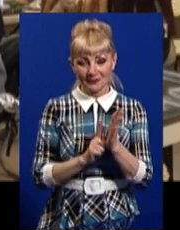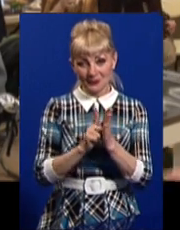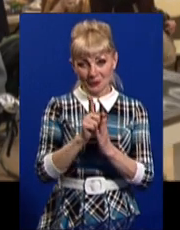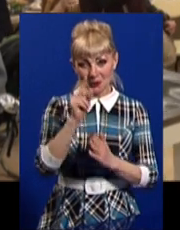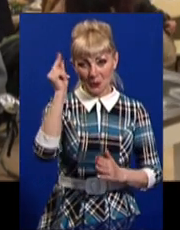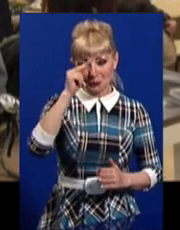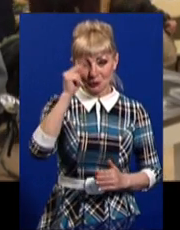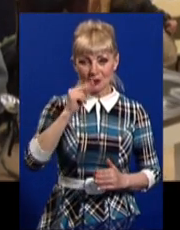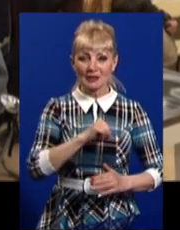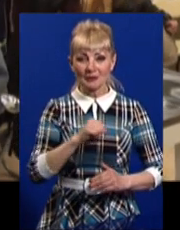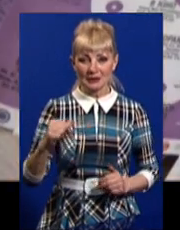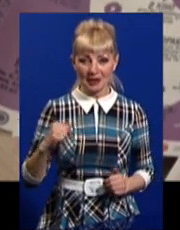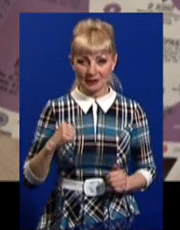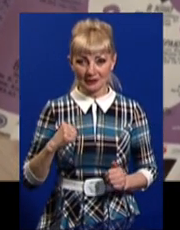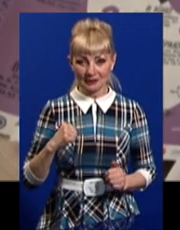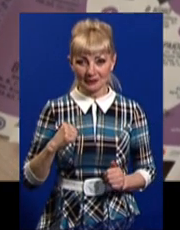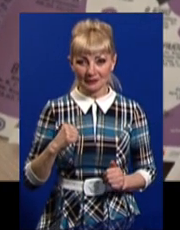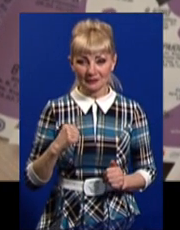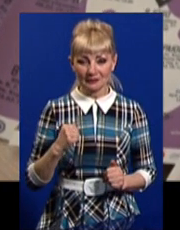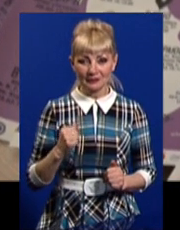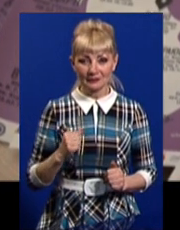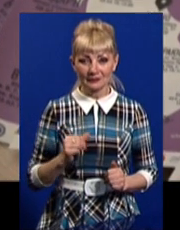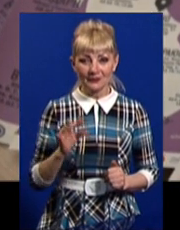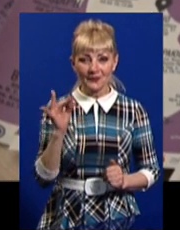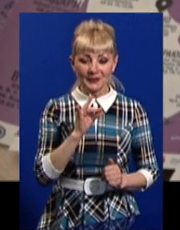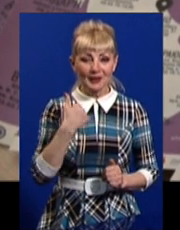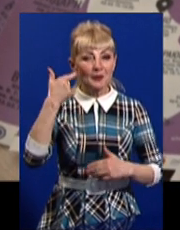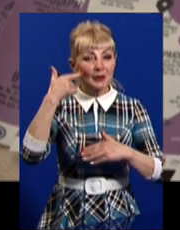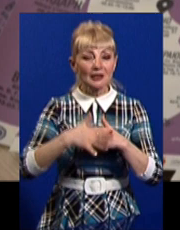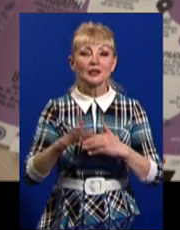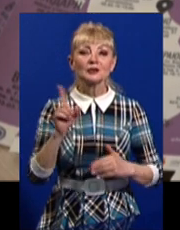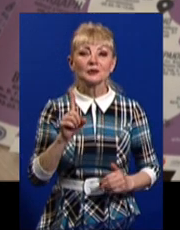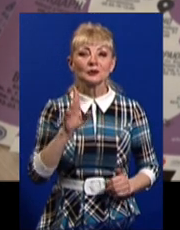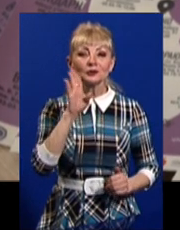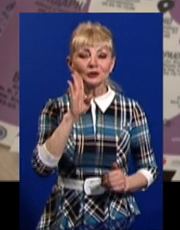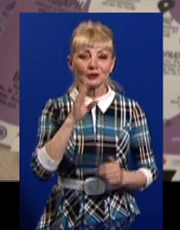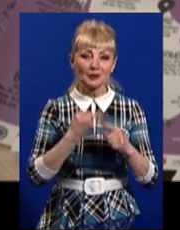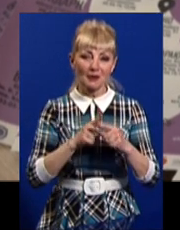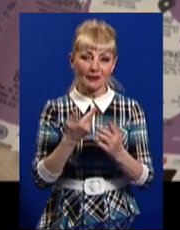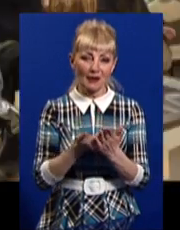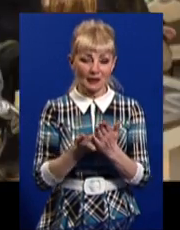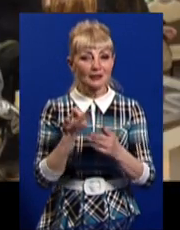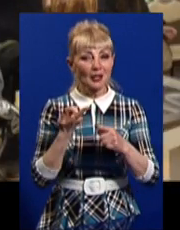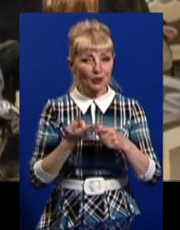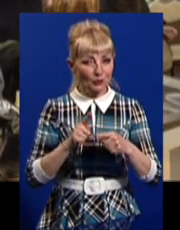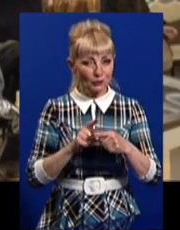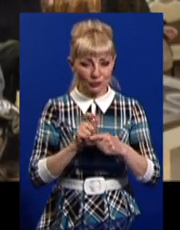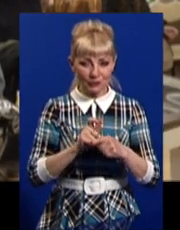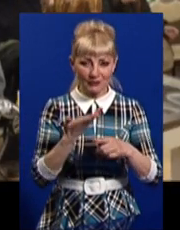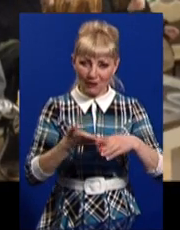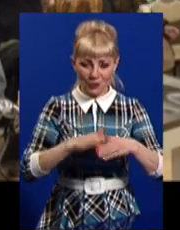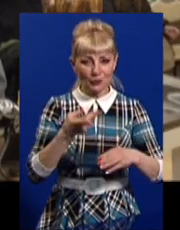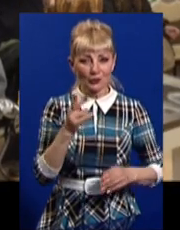вчитися самостійно це робити. І я розумію, що жінкам це здається дуже важким, тому що в